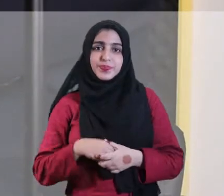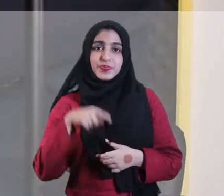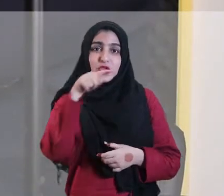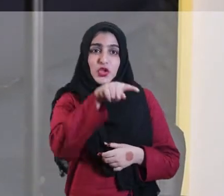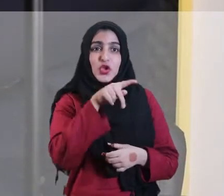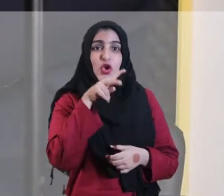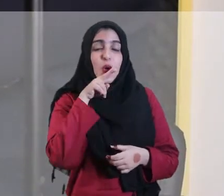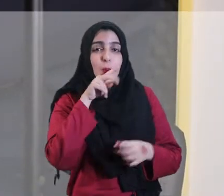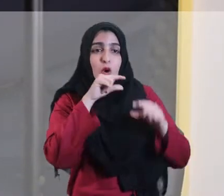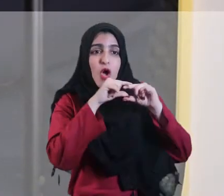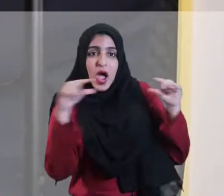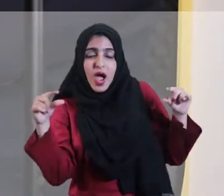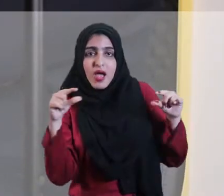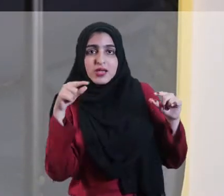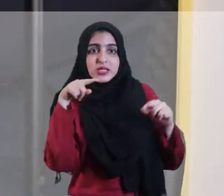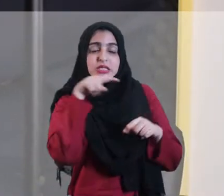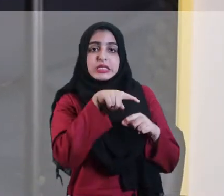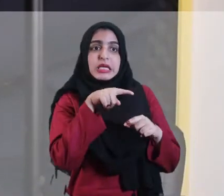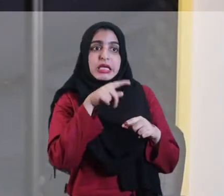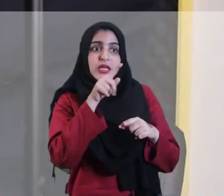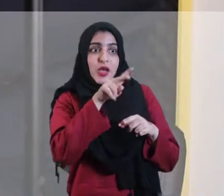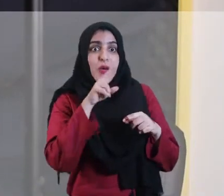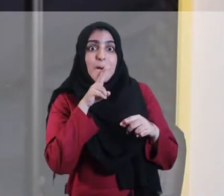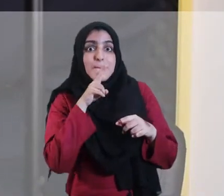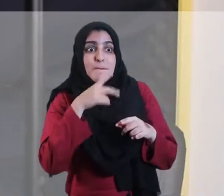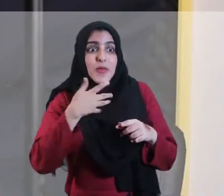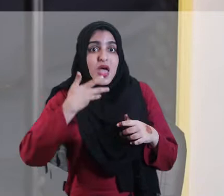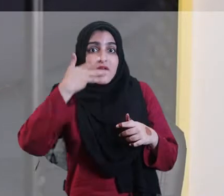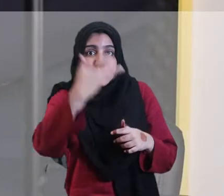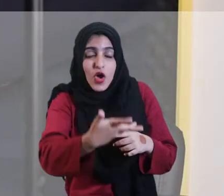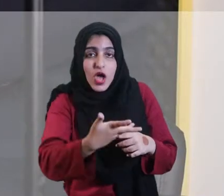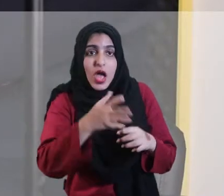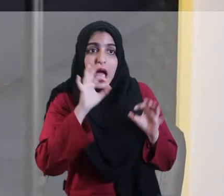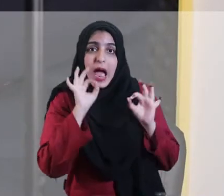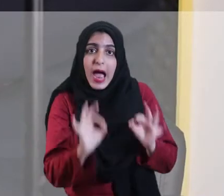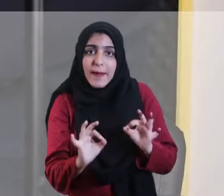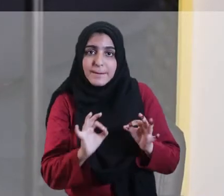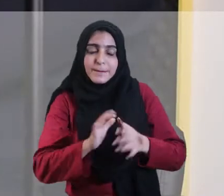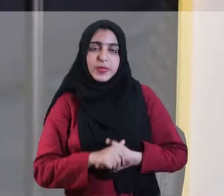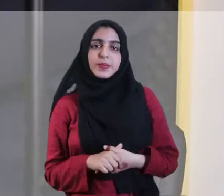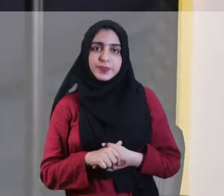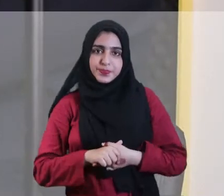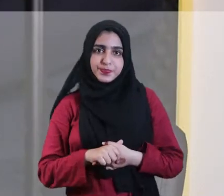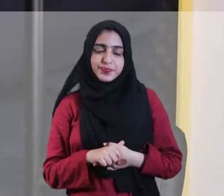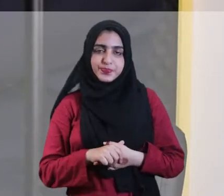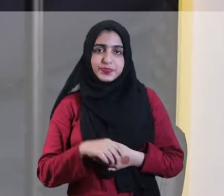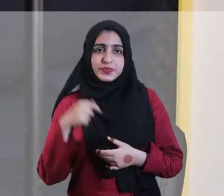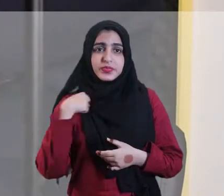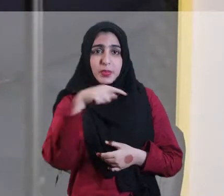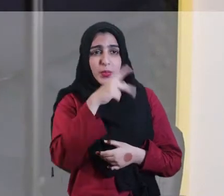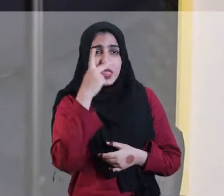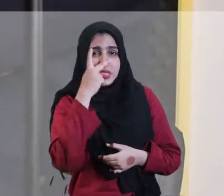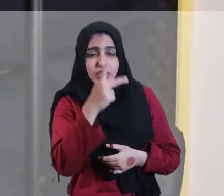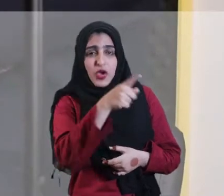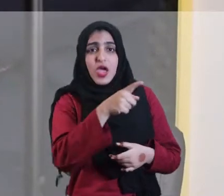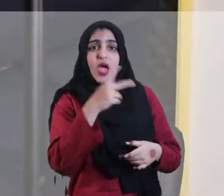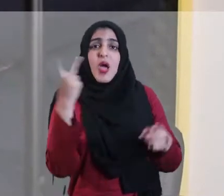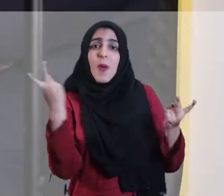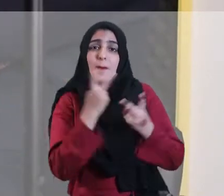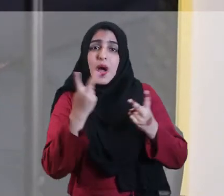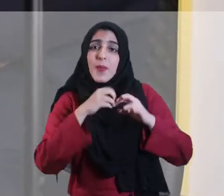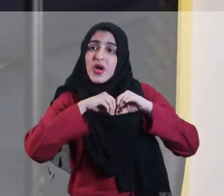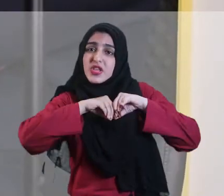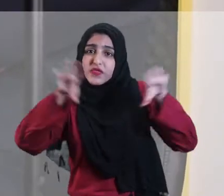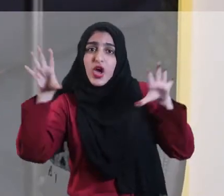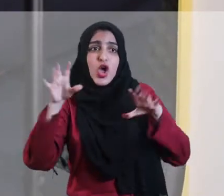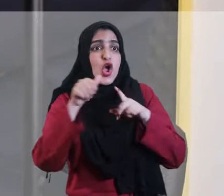स्वीट हाउस अट दिल्ली मे ज़ूलू सचिव सेट द थिंग यह मैसेज